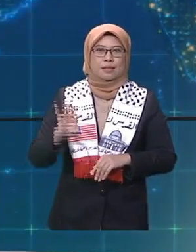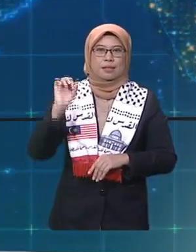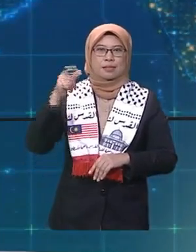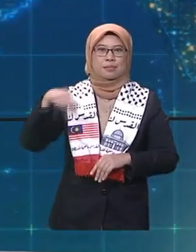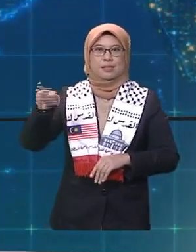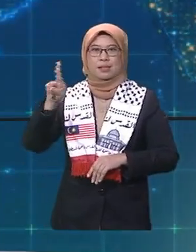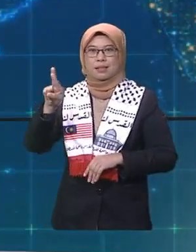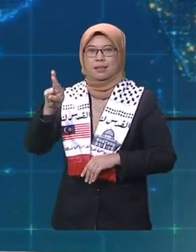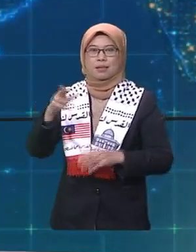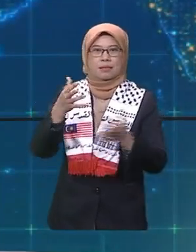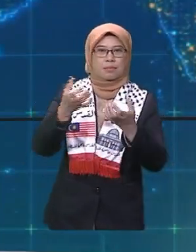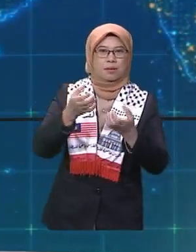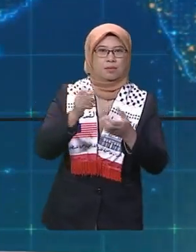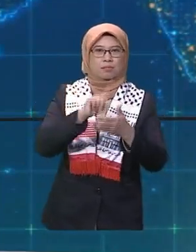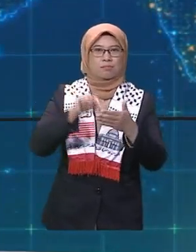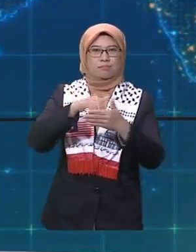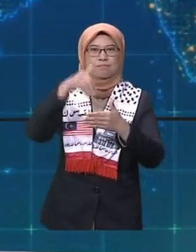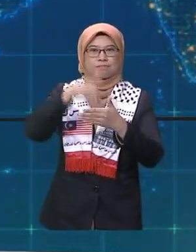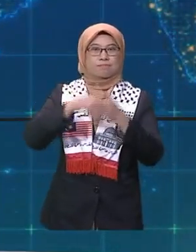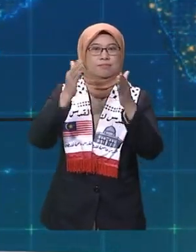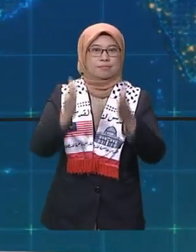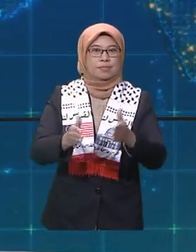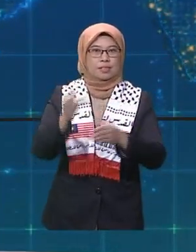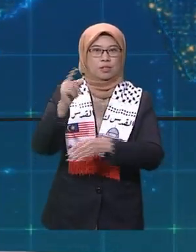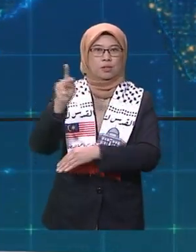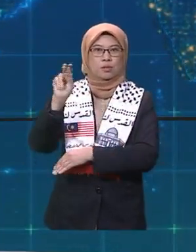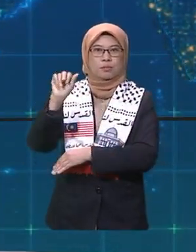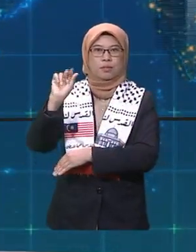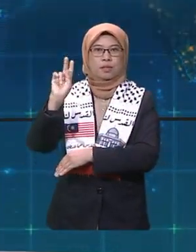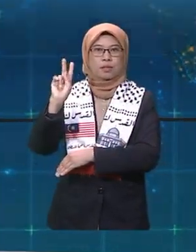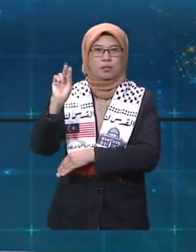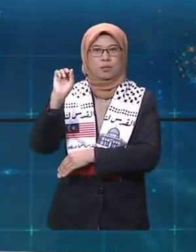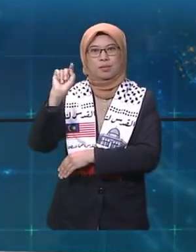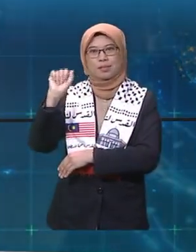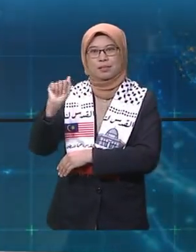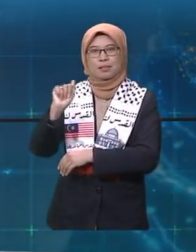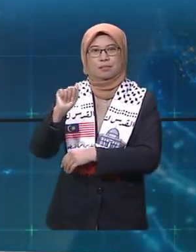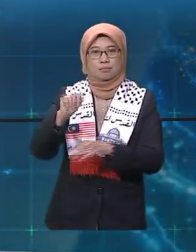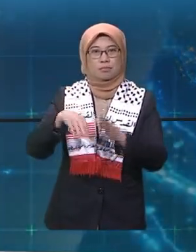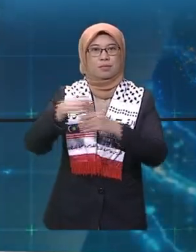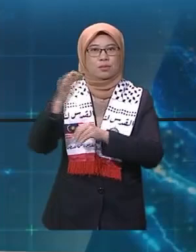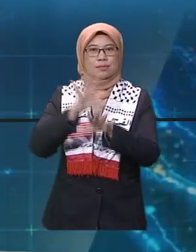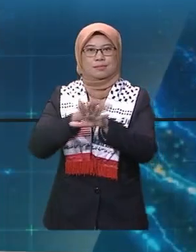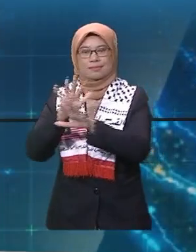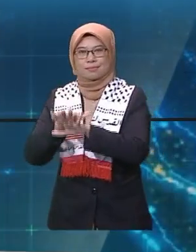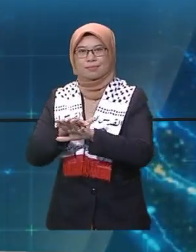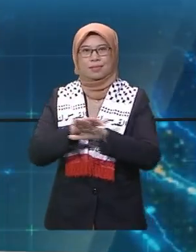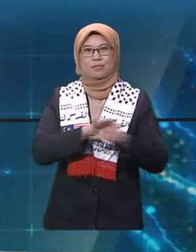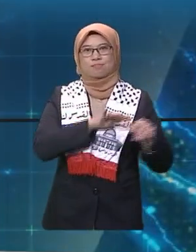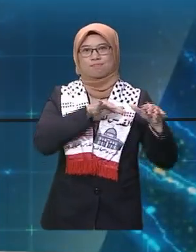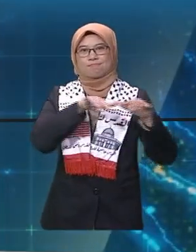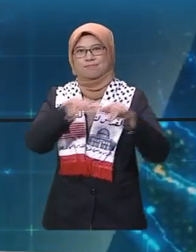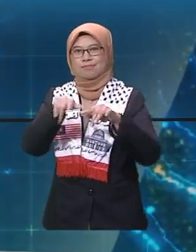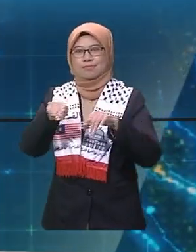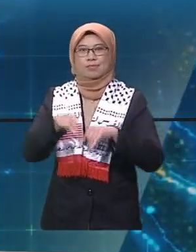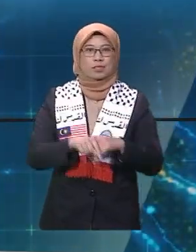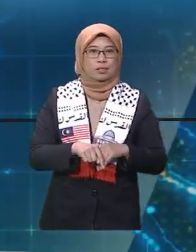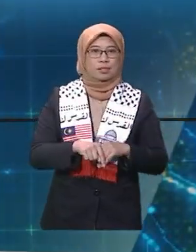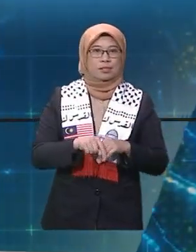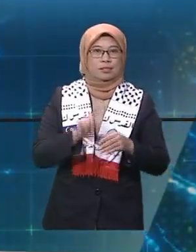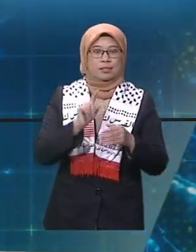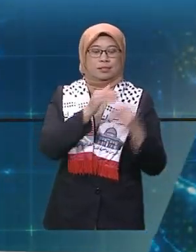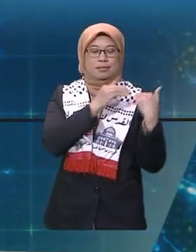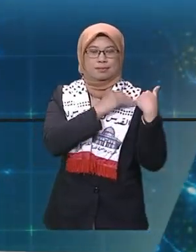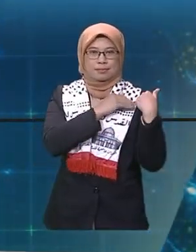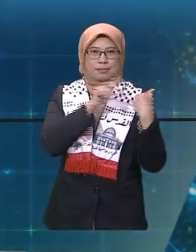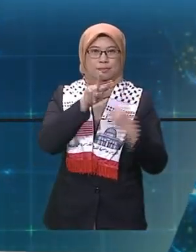sementara itu SPR menyeru pengundi Dun mahkota keluar beramai-ramai menunaikan tanggungjawab mengundi 28 September